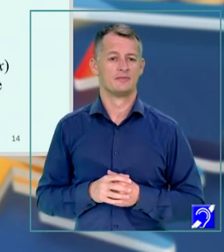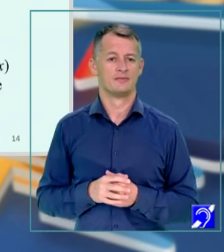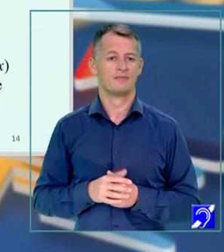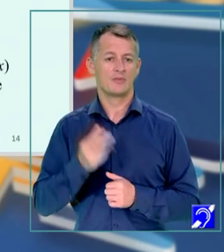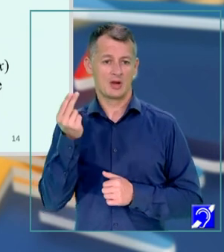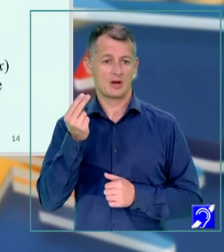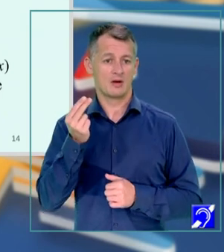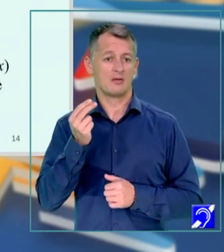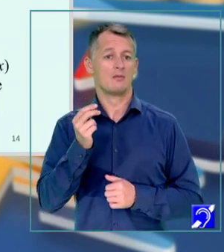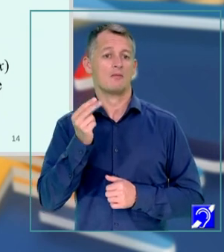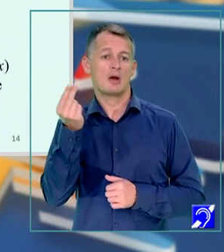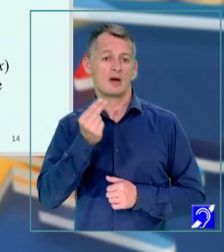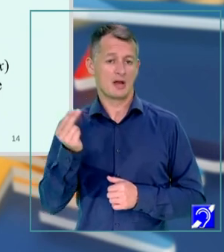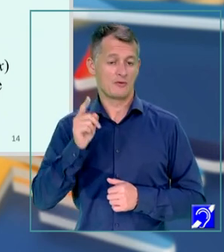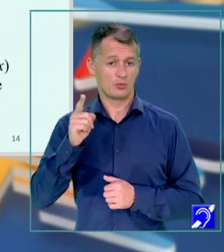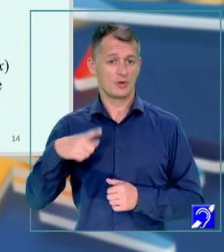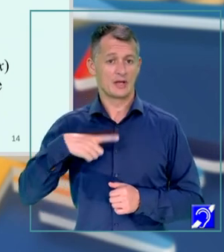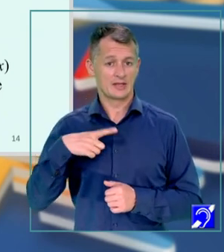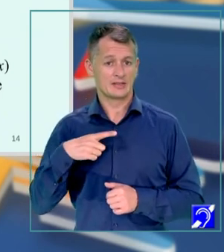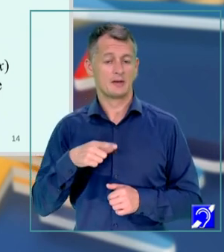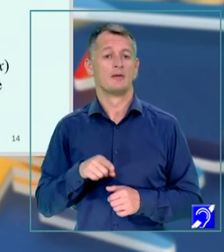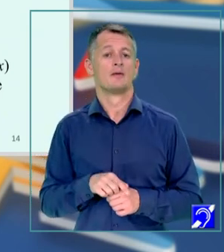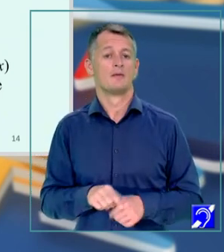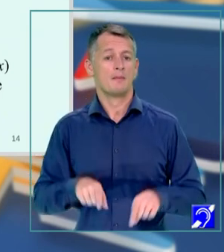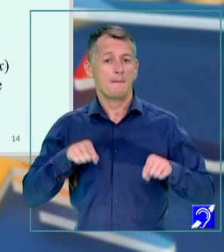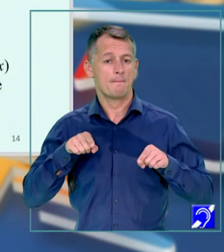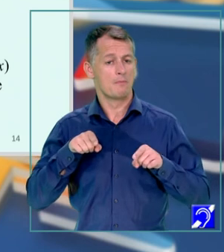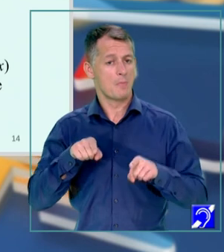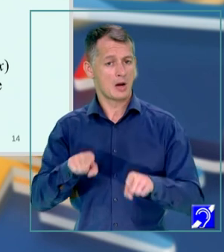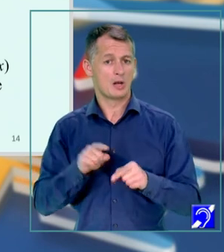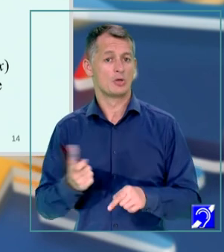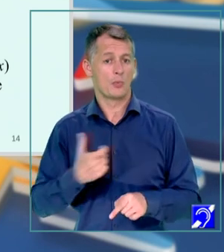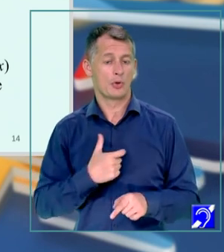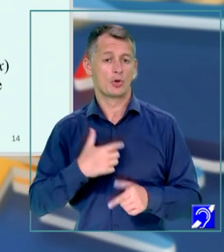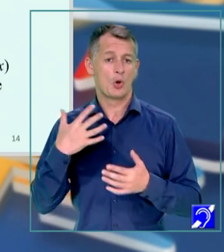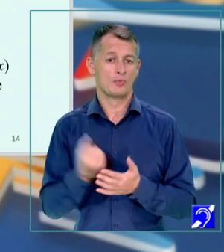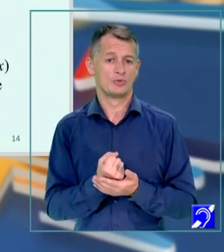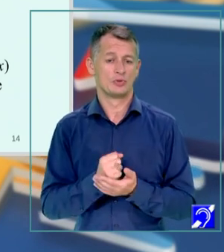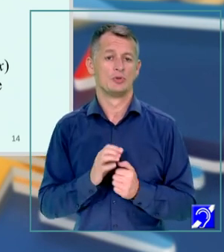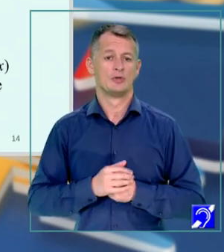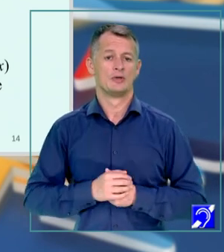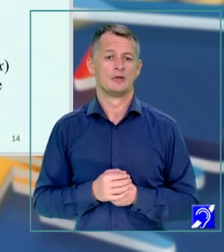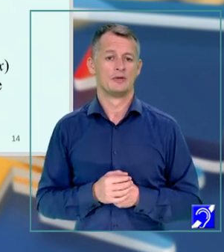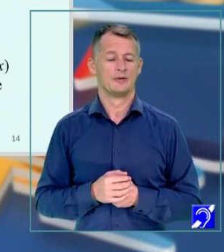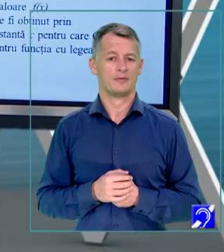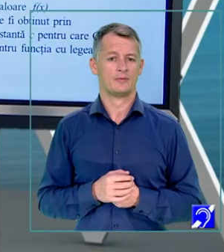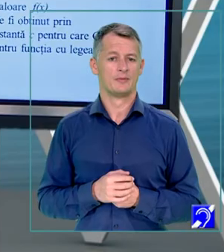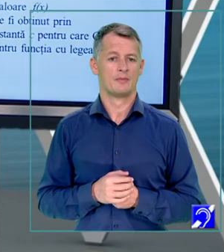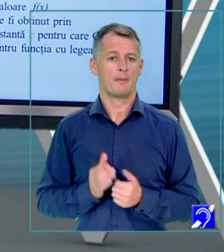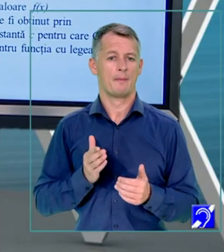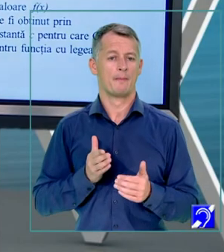G este în ghilimele paralel cu graficul funcției f și poate fi obținut prin translatarea graficului funcției f